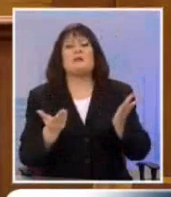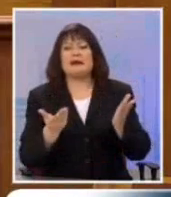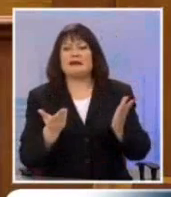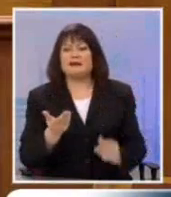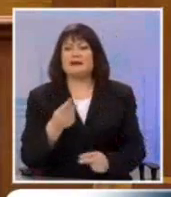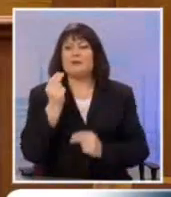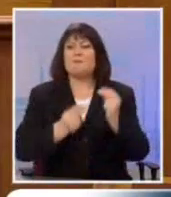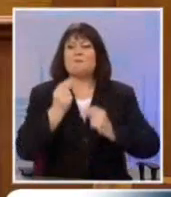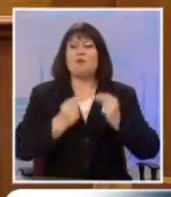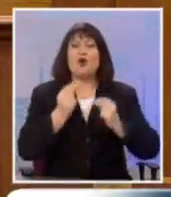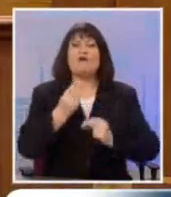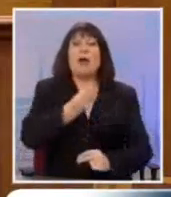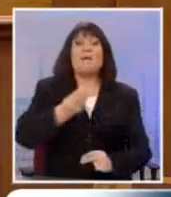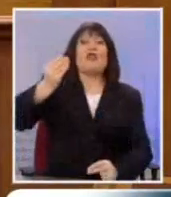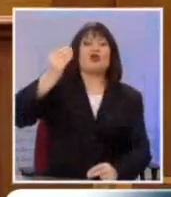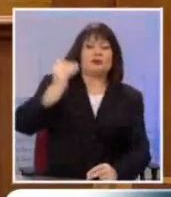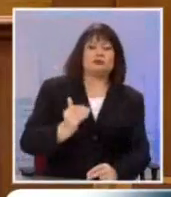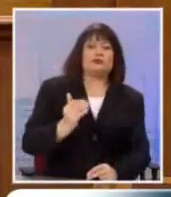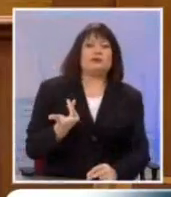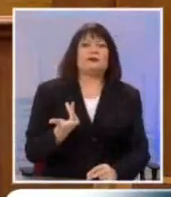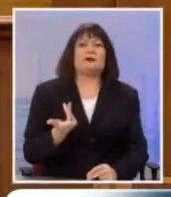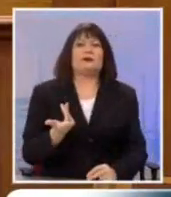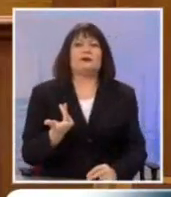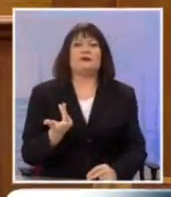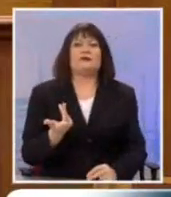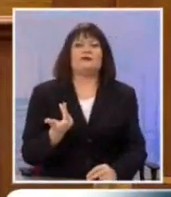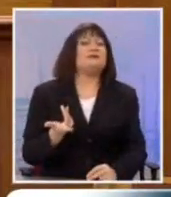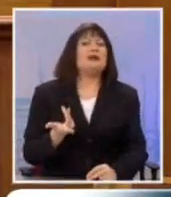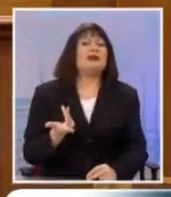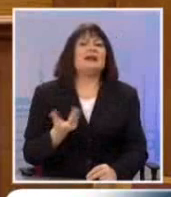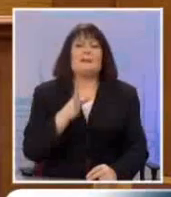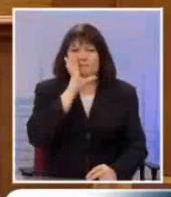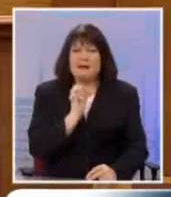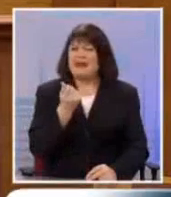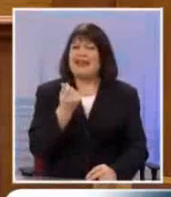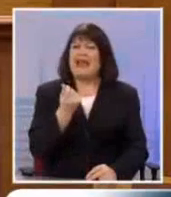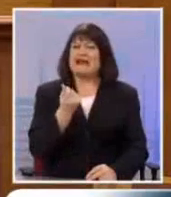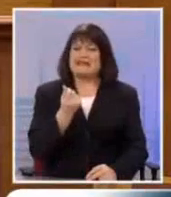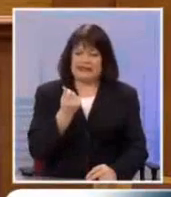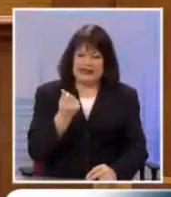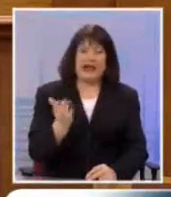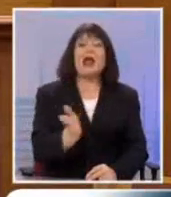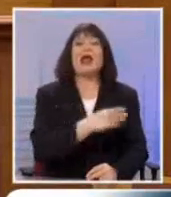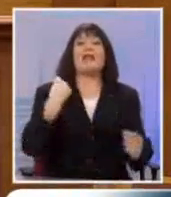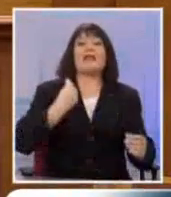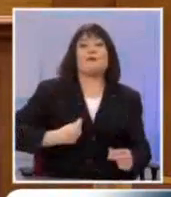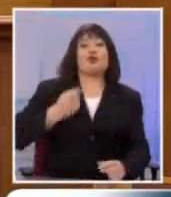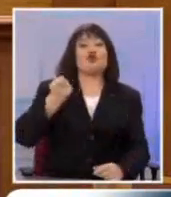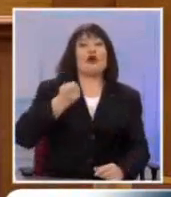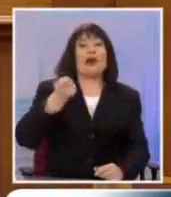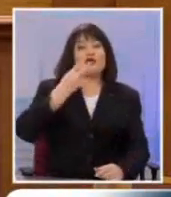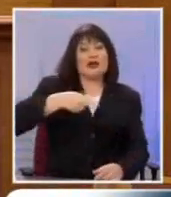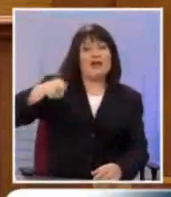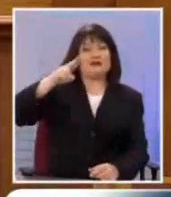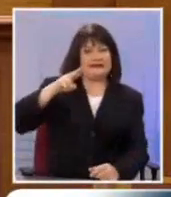το πρόβλημα του αποπληθωρισμού. Γιατί όταν έχεις αποπληθωρισμό, η πραγματική αξία του δημόσιου χρέους αυξάνεται,